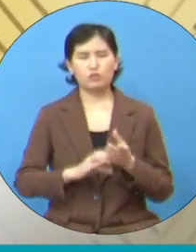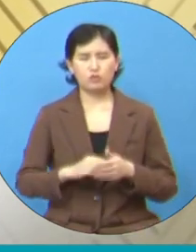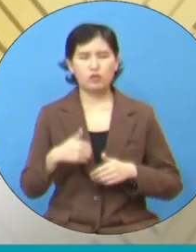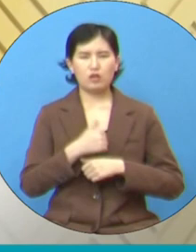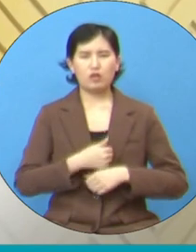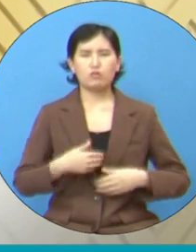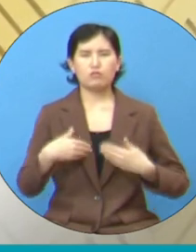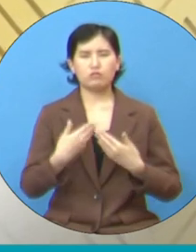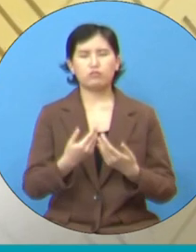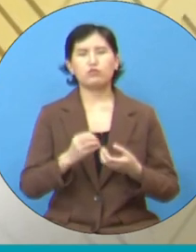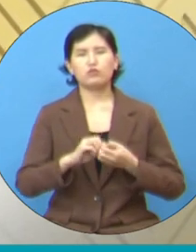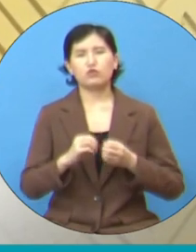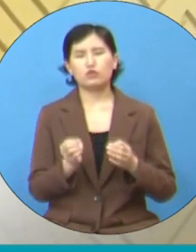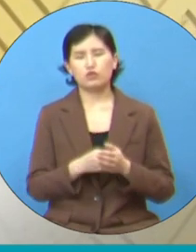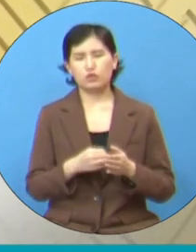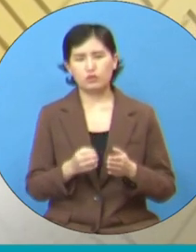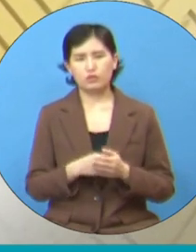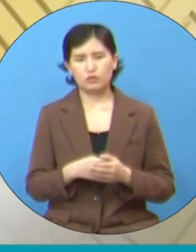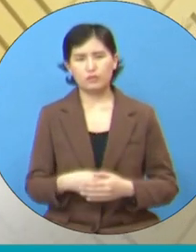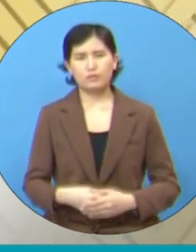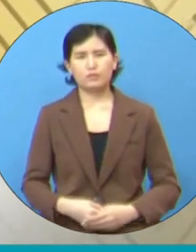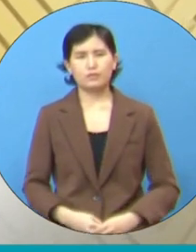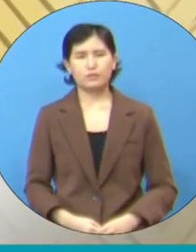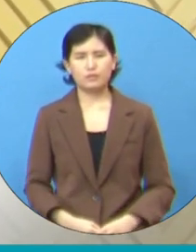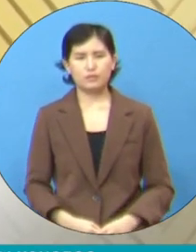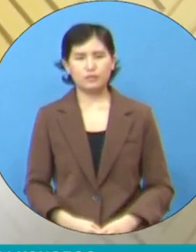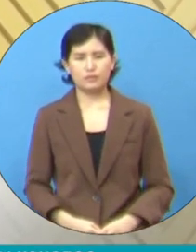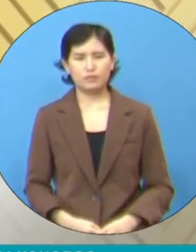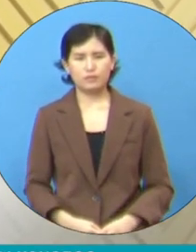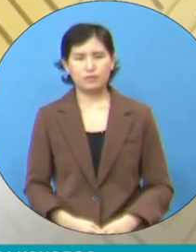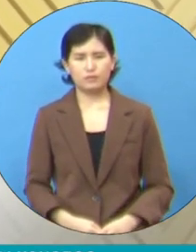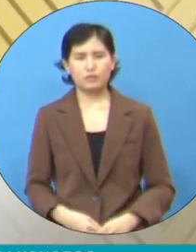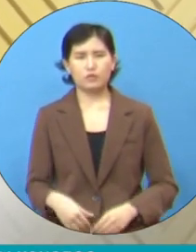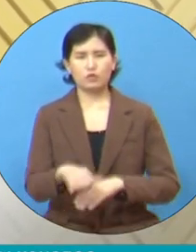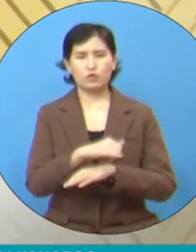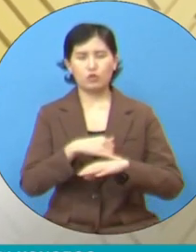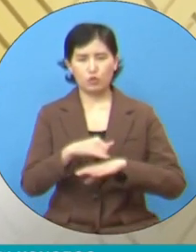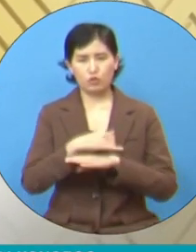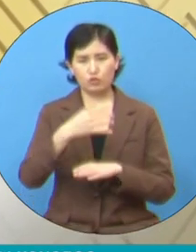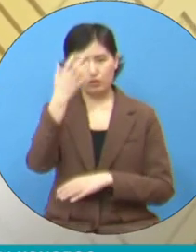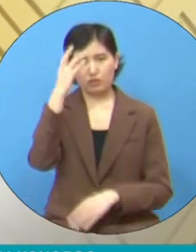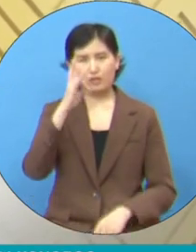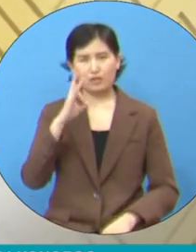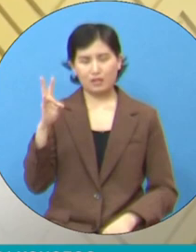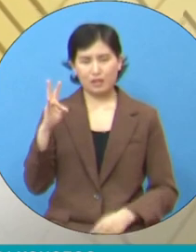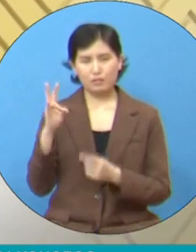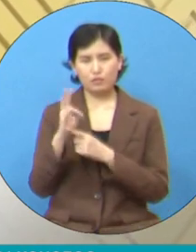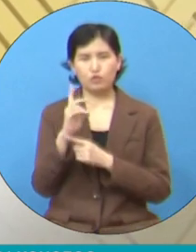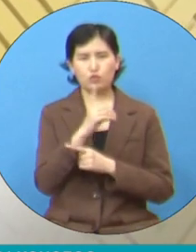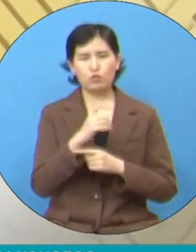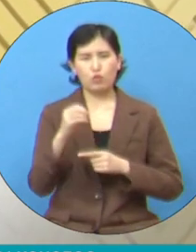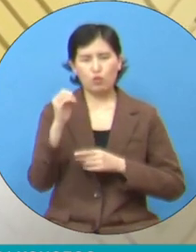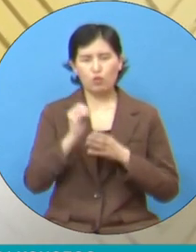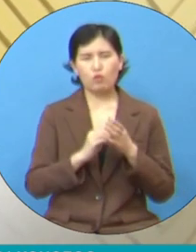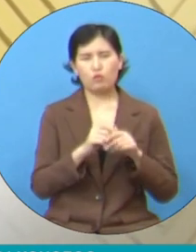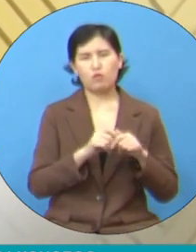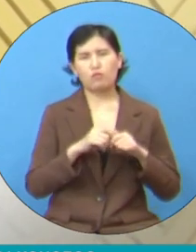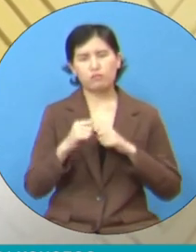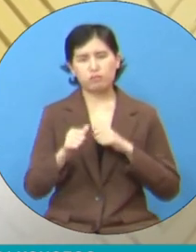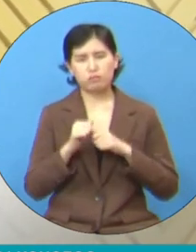энэ асуудлыг шийдэх хэрэгтэй. Ер нь бол улс орнуудад улс төрийн намыг 100% санхүүжүүлдэг хэлбэр байна.